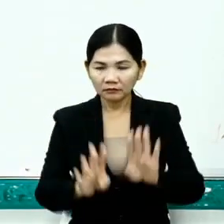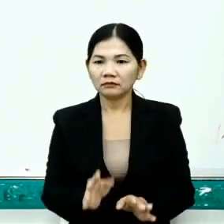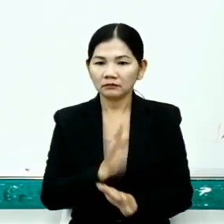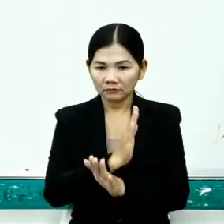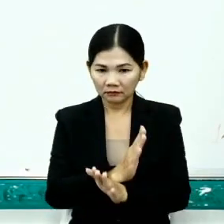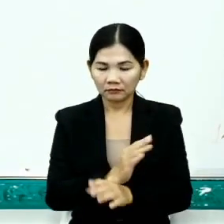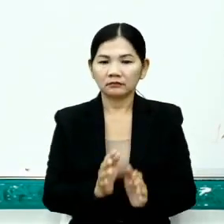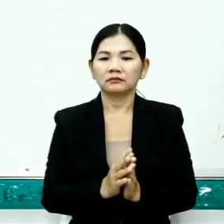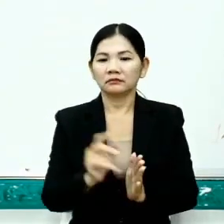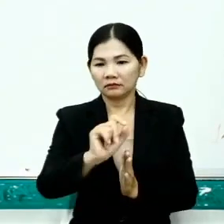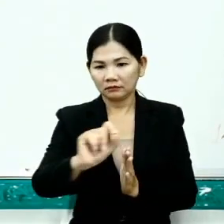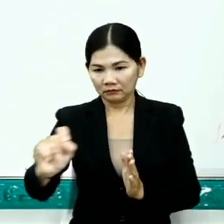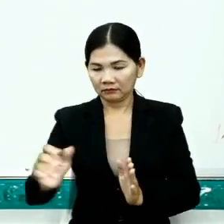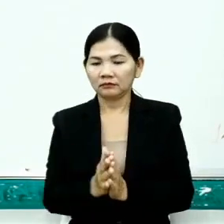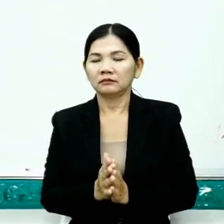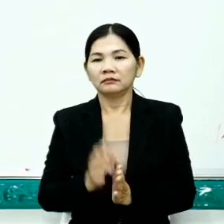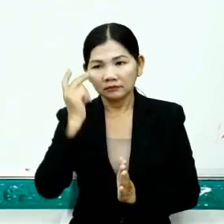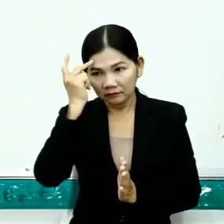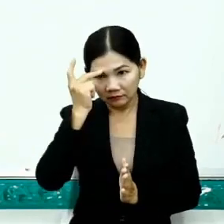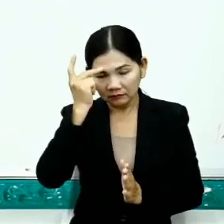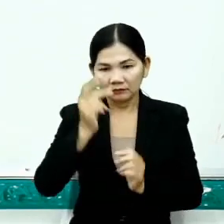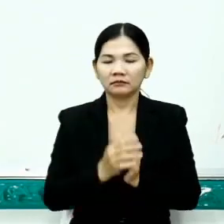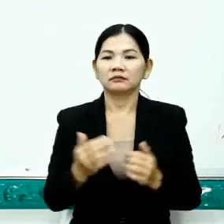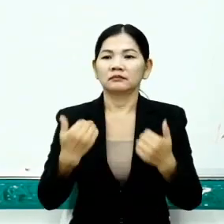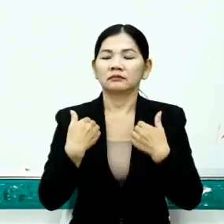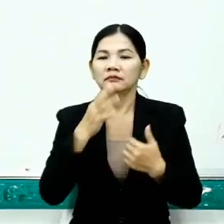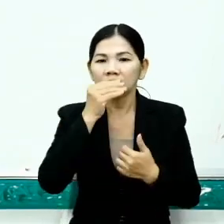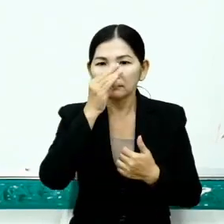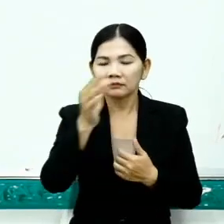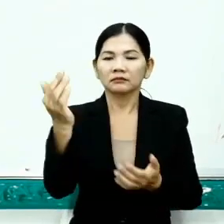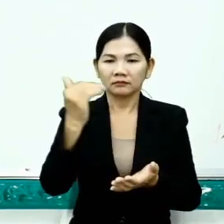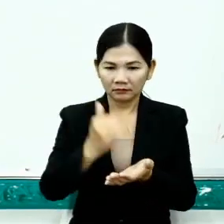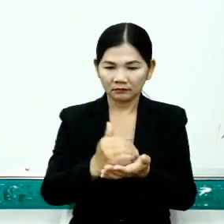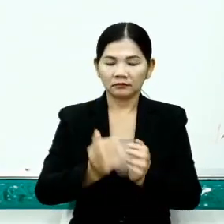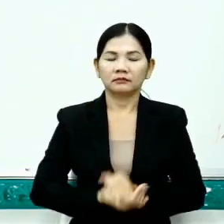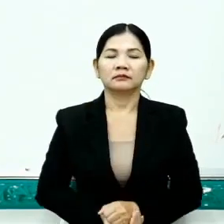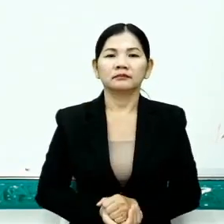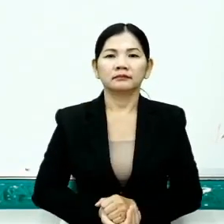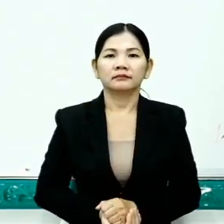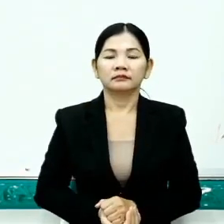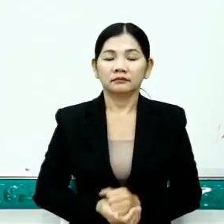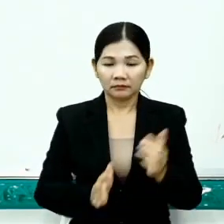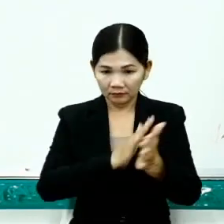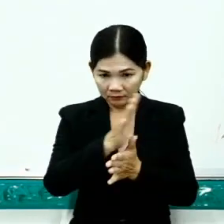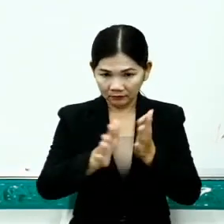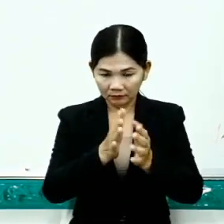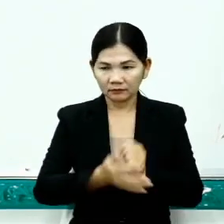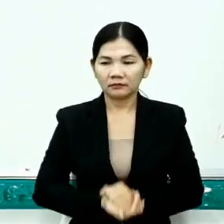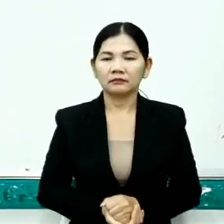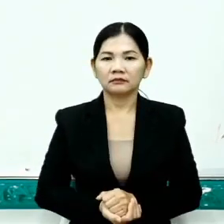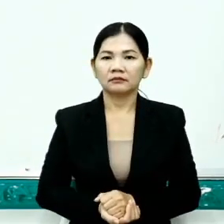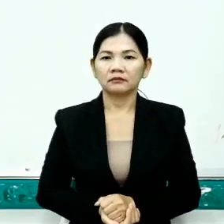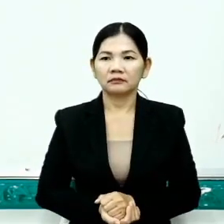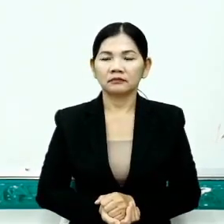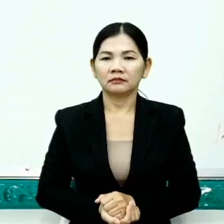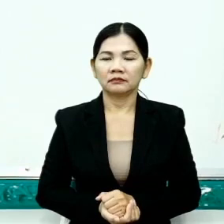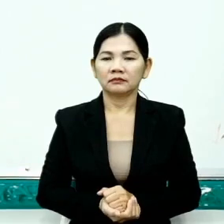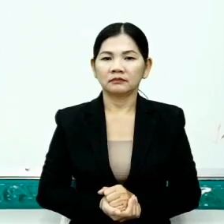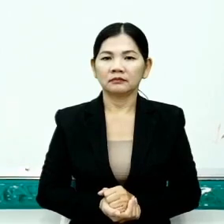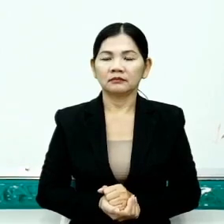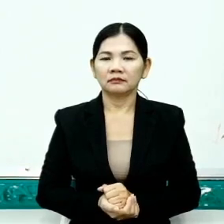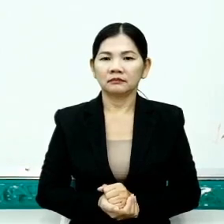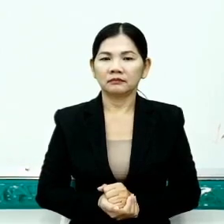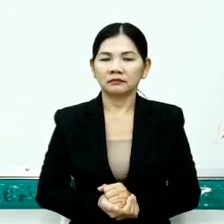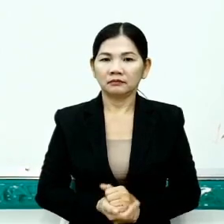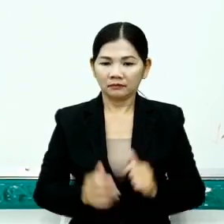តាមមុននឹងសរសេរកូនកូនត្រូវគិតហើយនឹងថាយបានឮលើលើត្រៀមកាផា